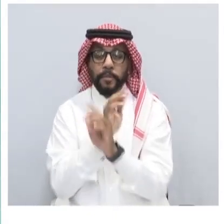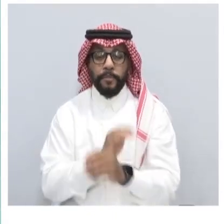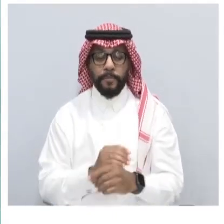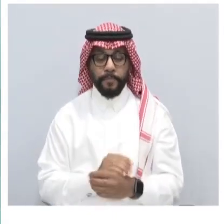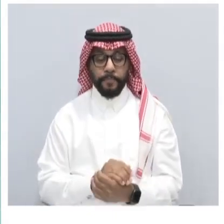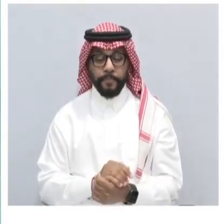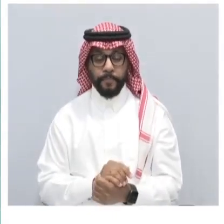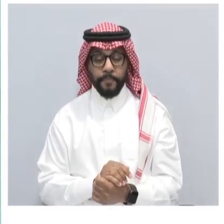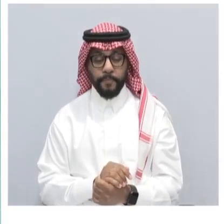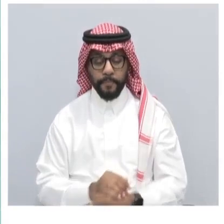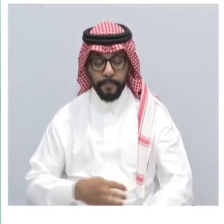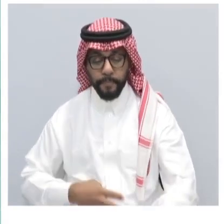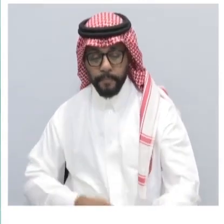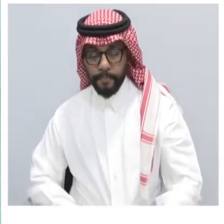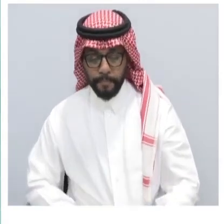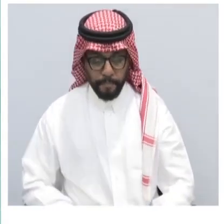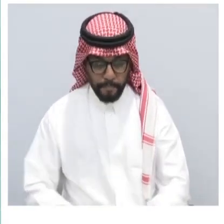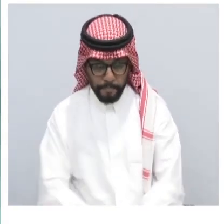هل نضعها بلا